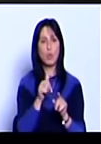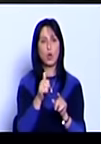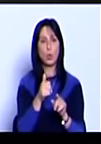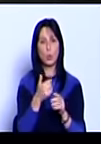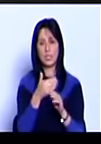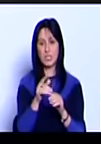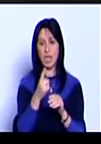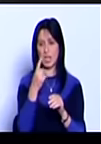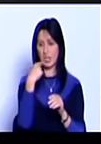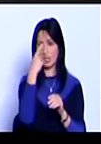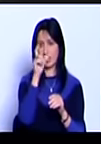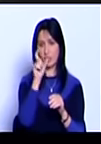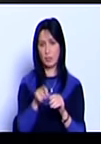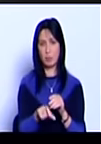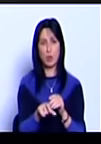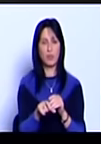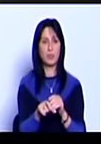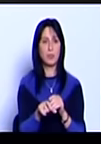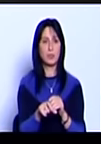ცალკე აღებულ ინდივიდ პიროვნებას